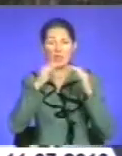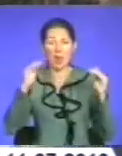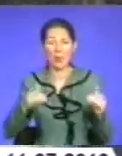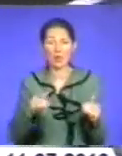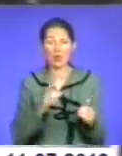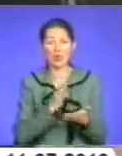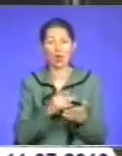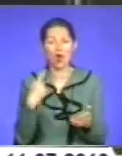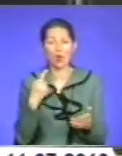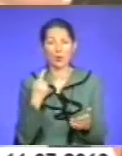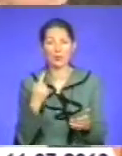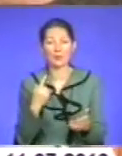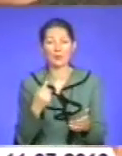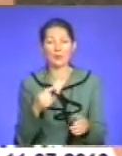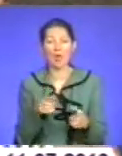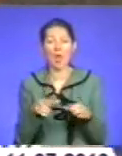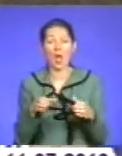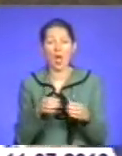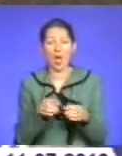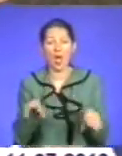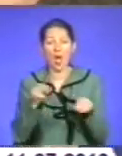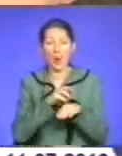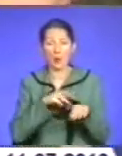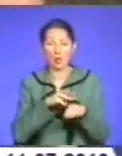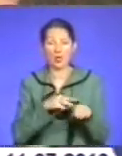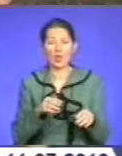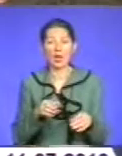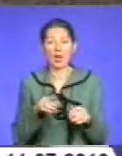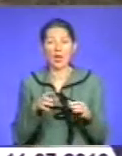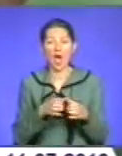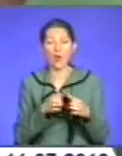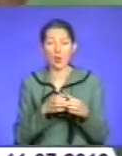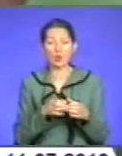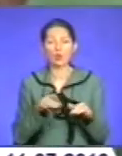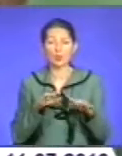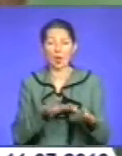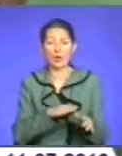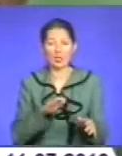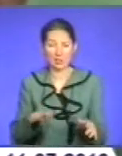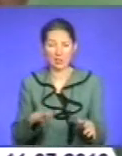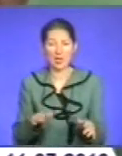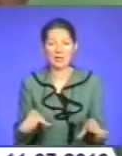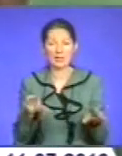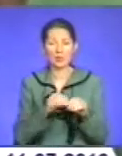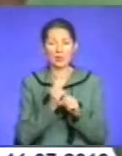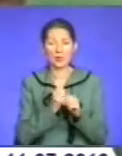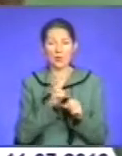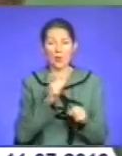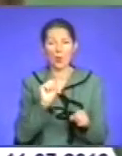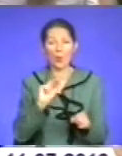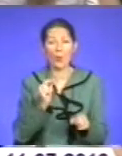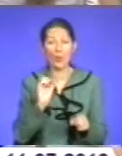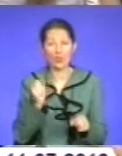кадрового забезпечення та підрозділу кримінальної міліції у справах дітей обласної міліції спільно з працівниками Бучицького райвідділу внутрішніх справ підготували для